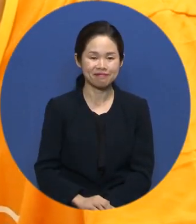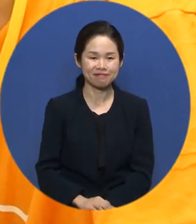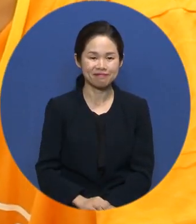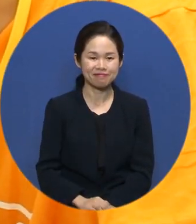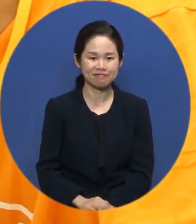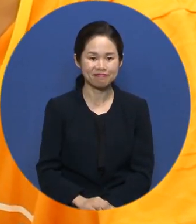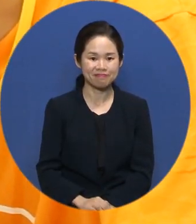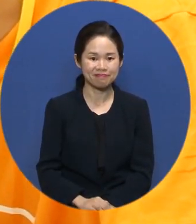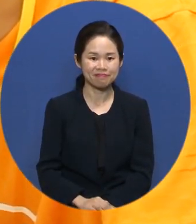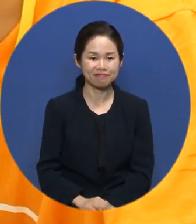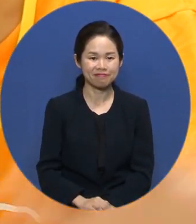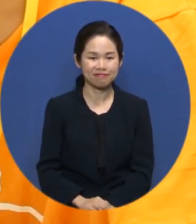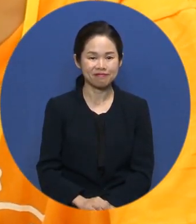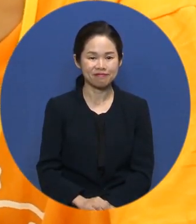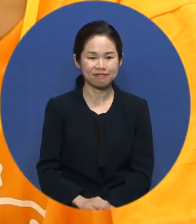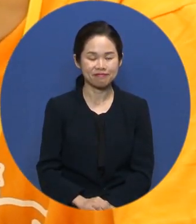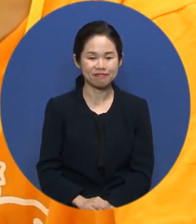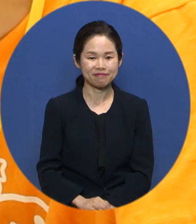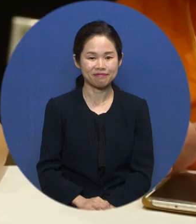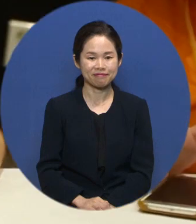일을 하는 거.